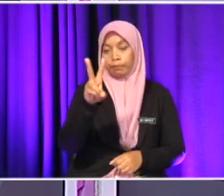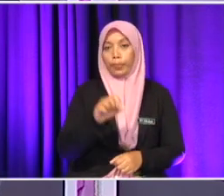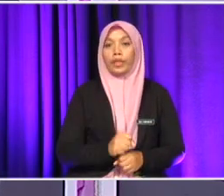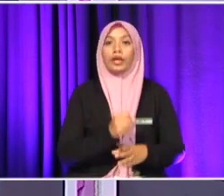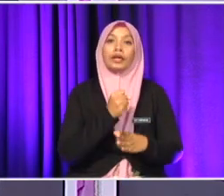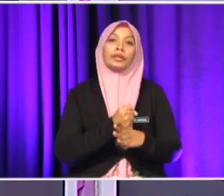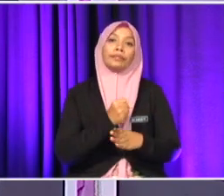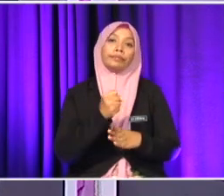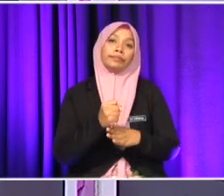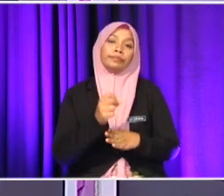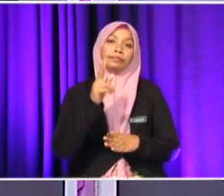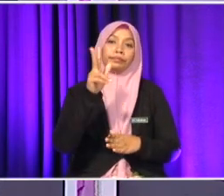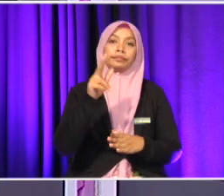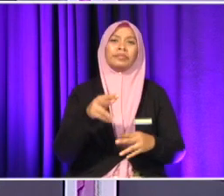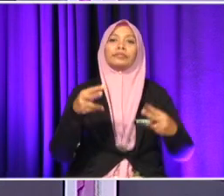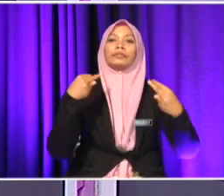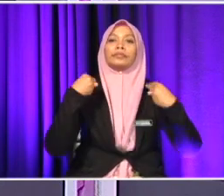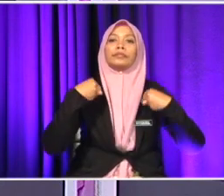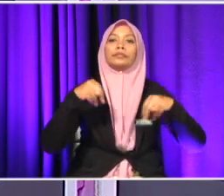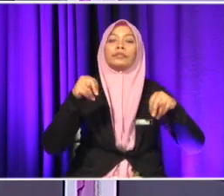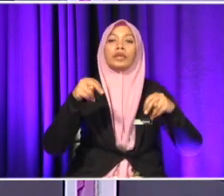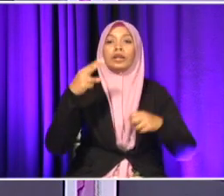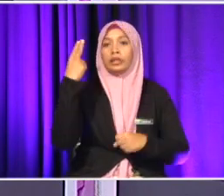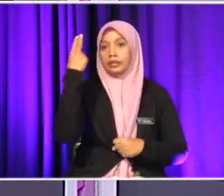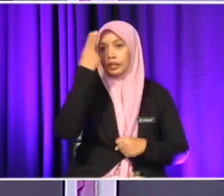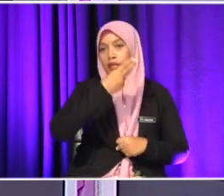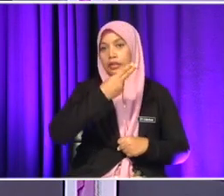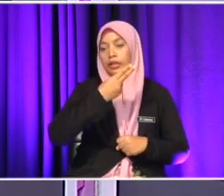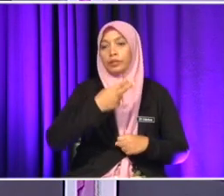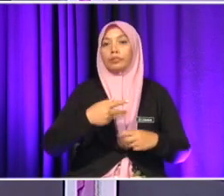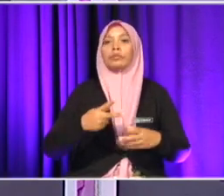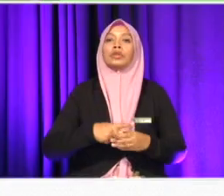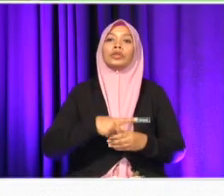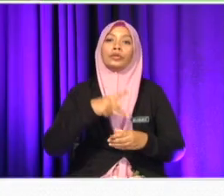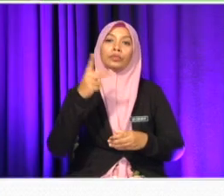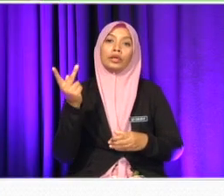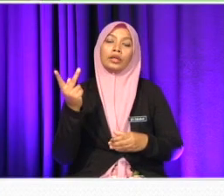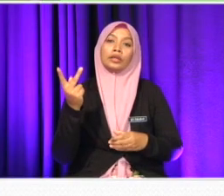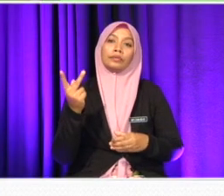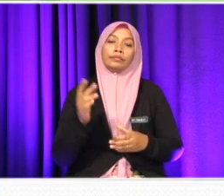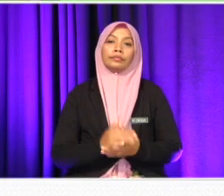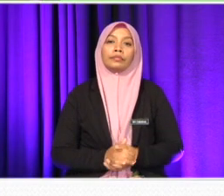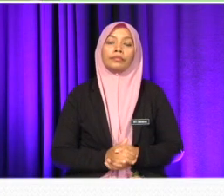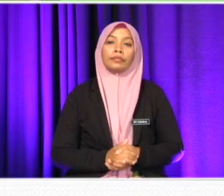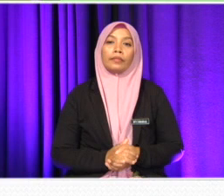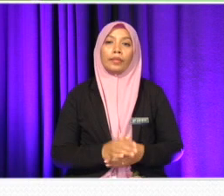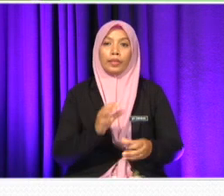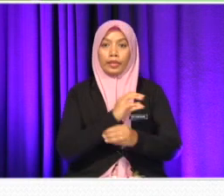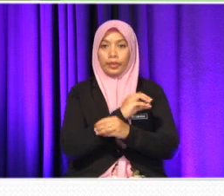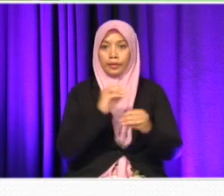yaitu tentang pemasaran terhadap pengeluaran pula gimana saran akan melaksanakan